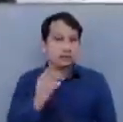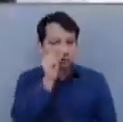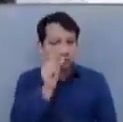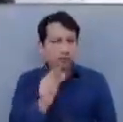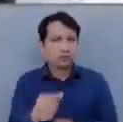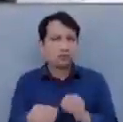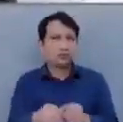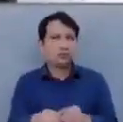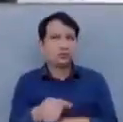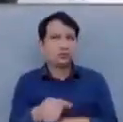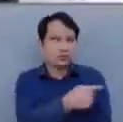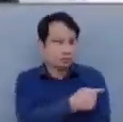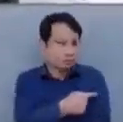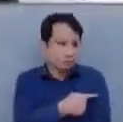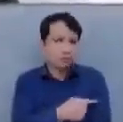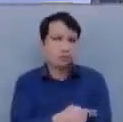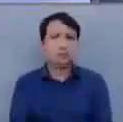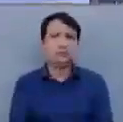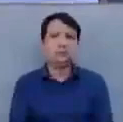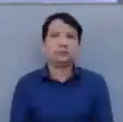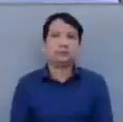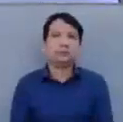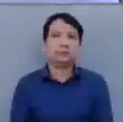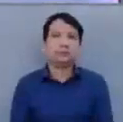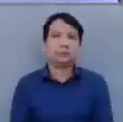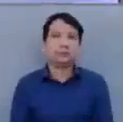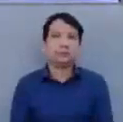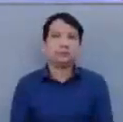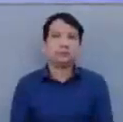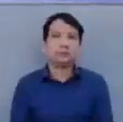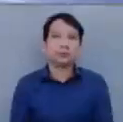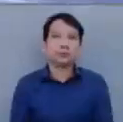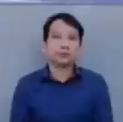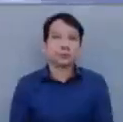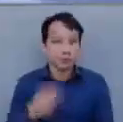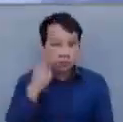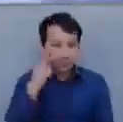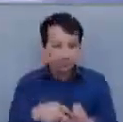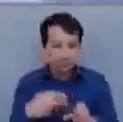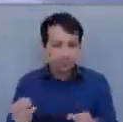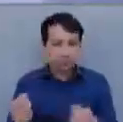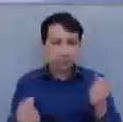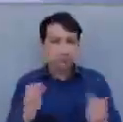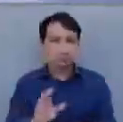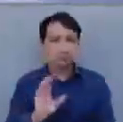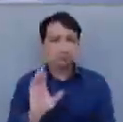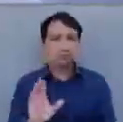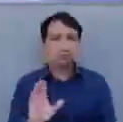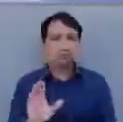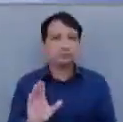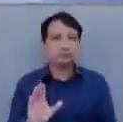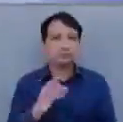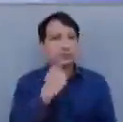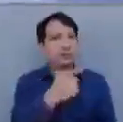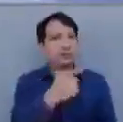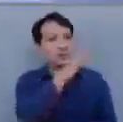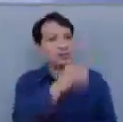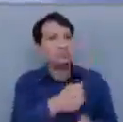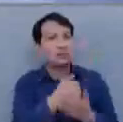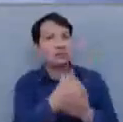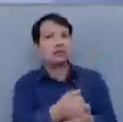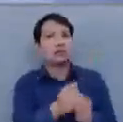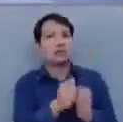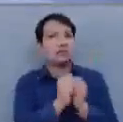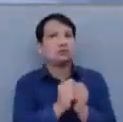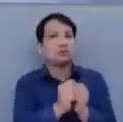braso niya before siya makatalon. Nang makatalon mula sa taxi ang driver, ay agad siyang humingi ng tulong kasama ang